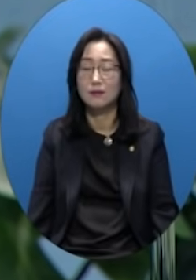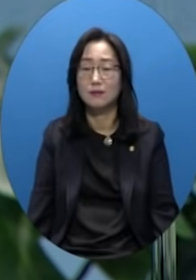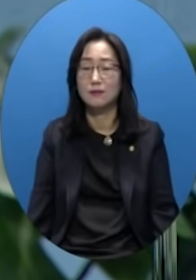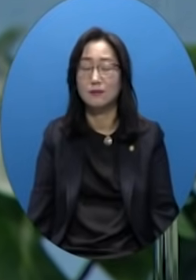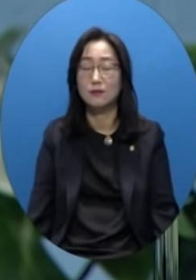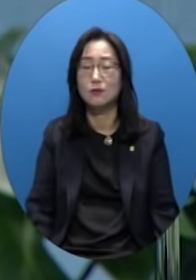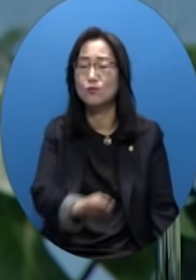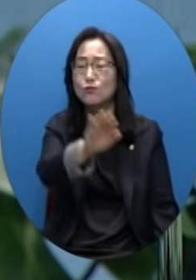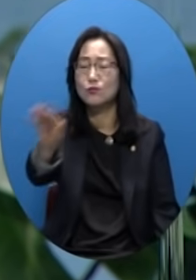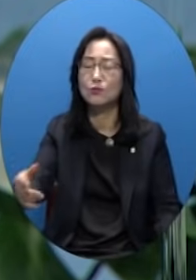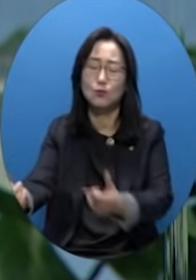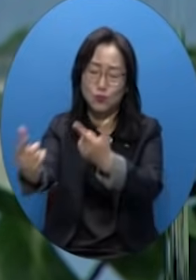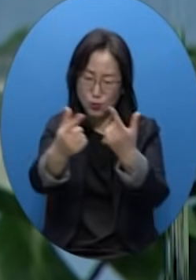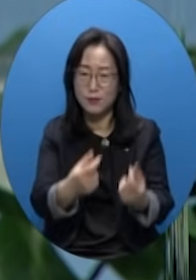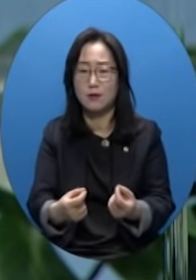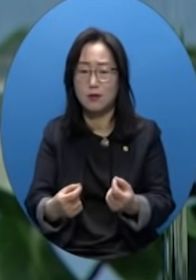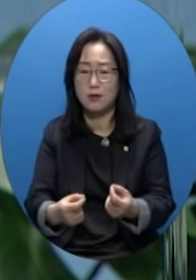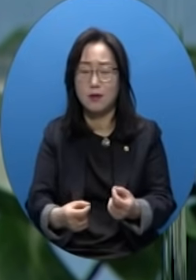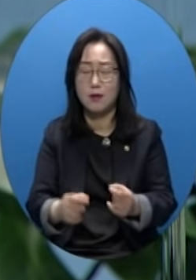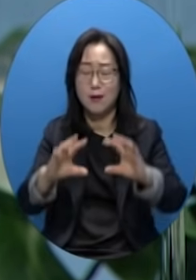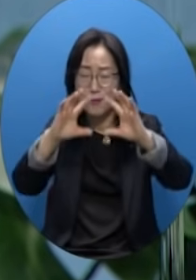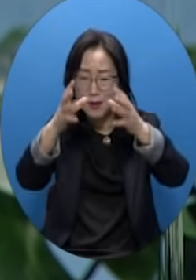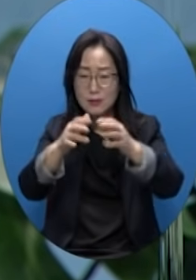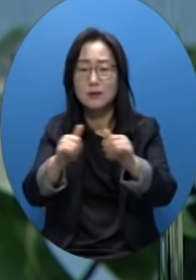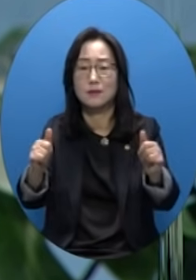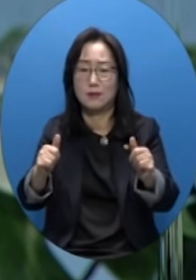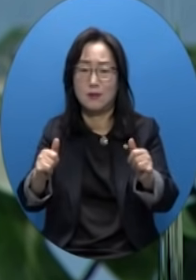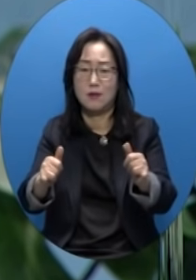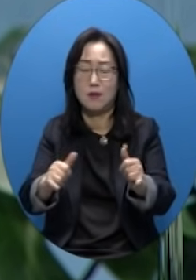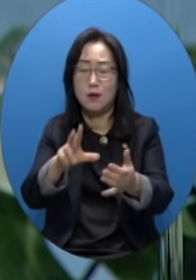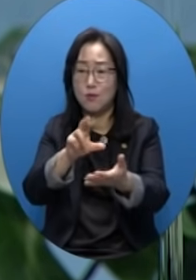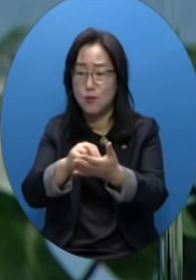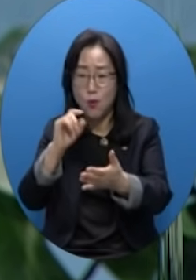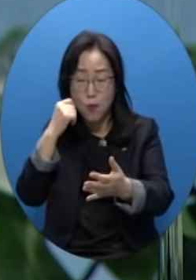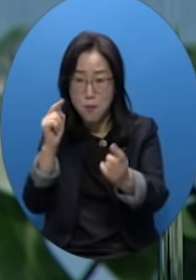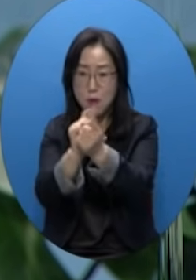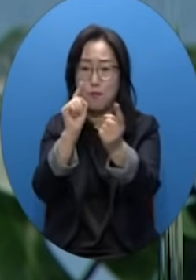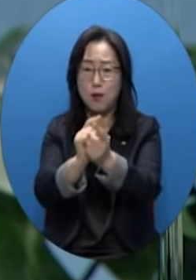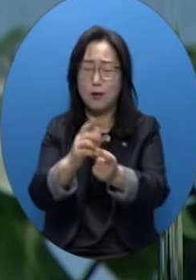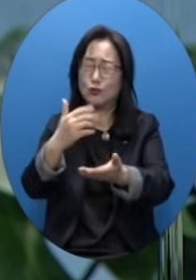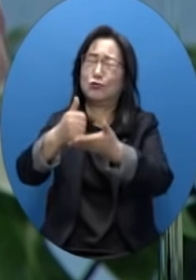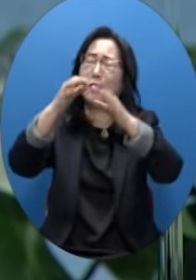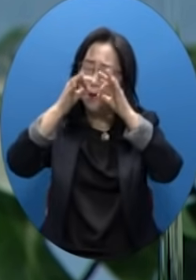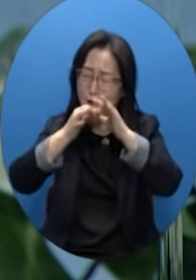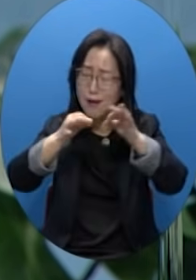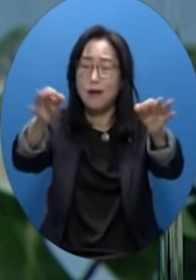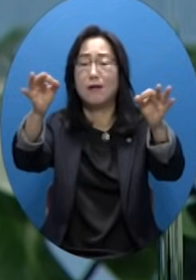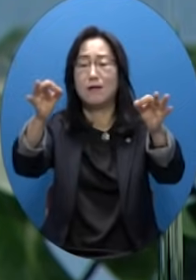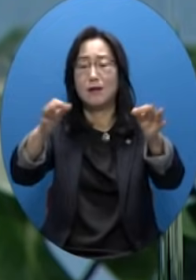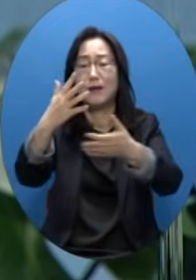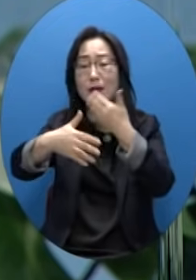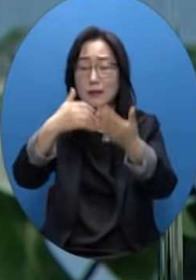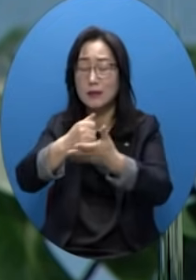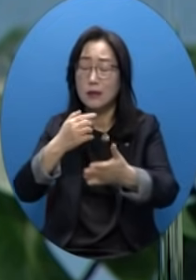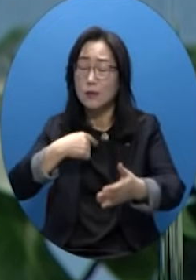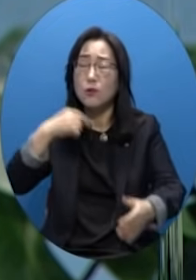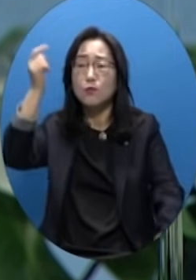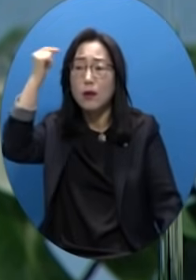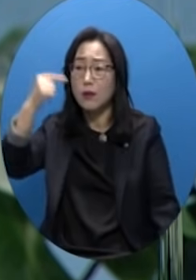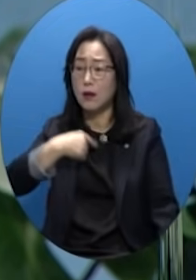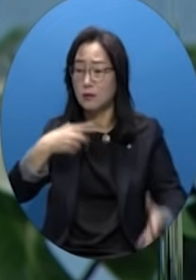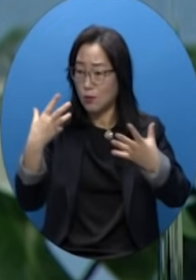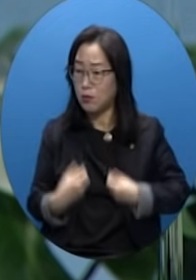이상 사람은 많은 사람들이 문제를 말할 때 얼음 당할 때 절 먹어도 부러지는 것입니다 하나님 왜 나를 끼